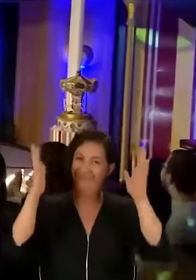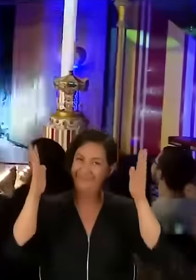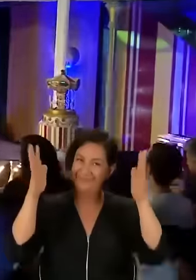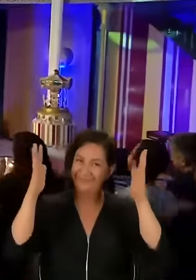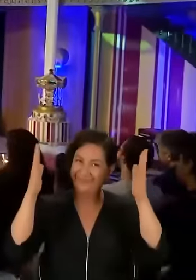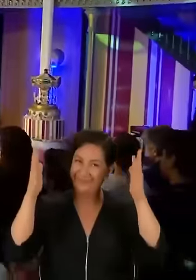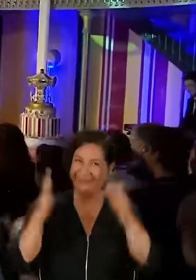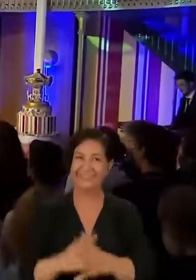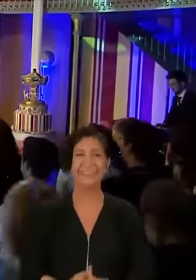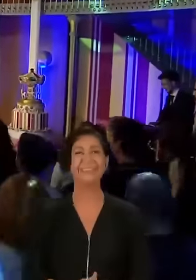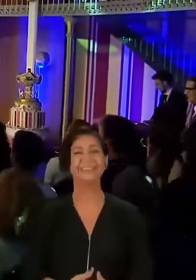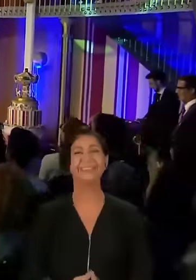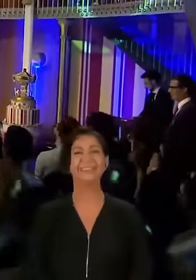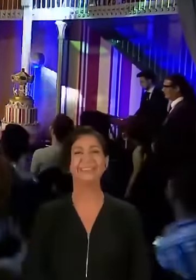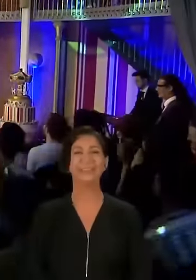Alkışlıyoruz!